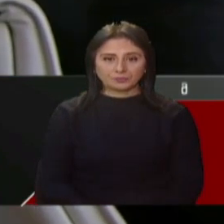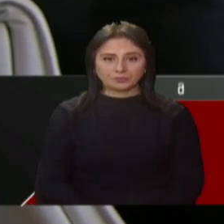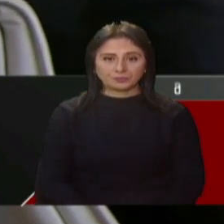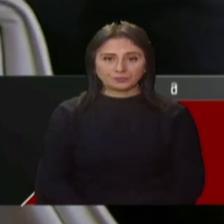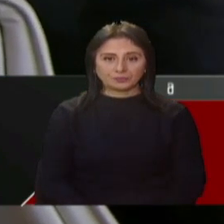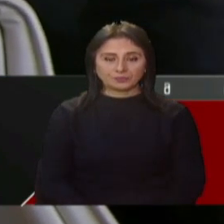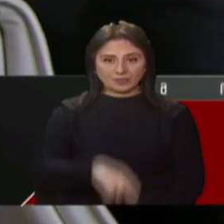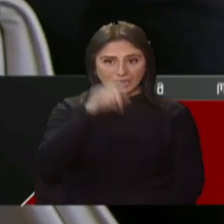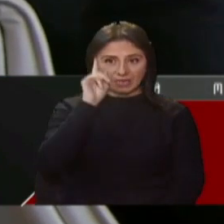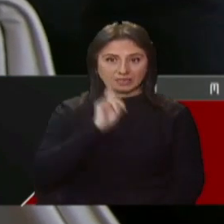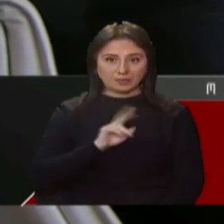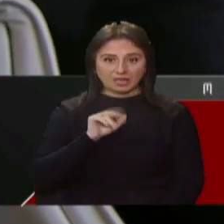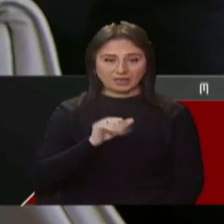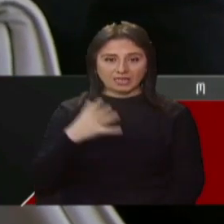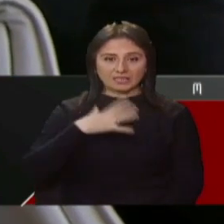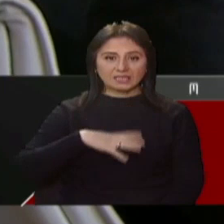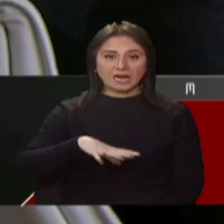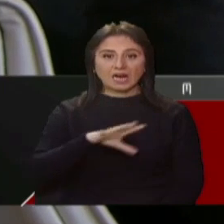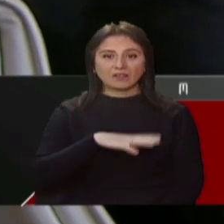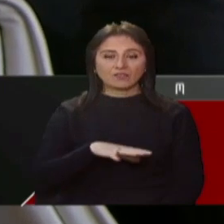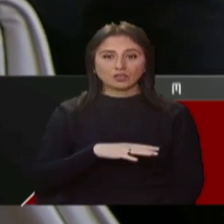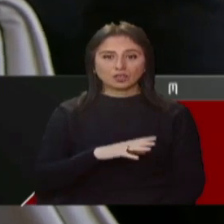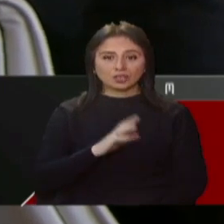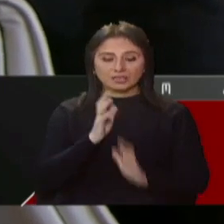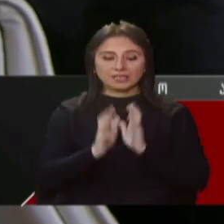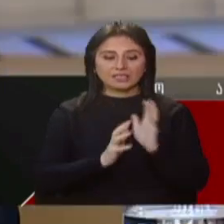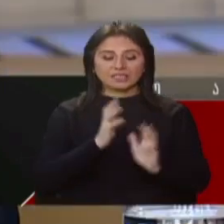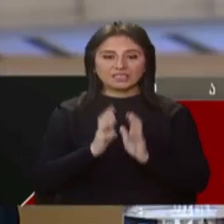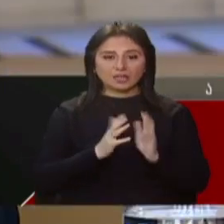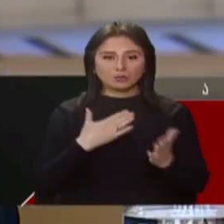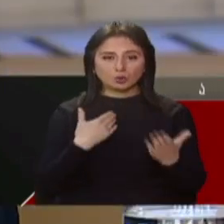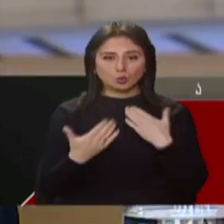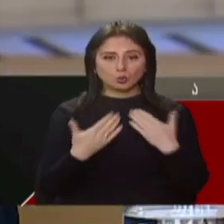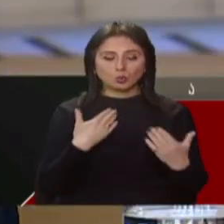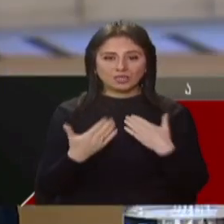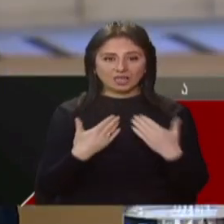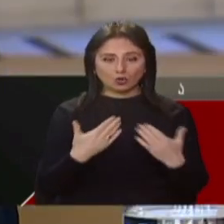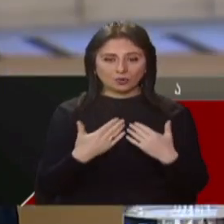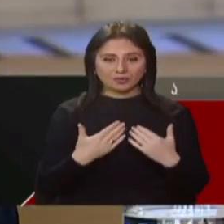Azerbaycan ve Gürcistan. Azerbaycan da sakartolo sayrtaş şorusu utiyer tobe biz.